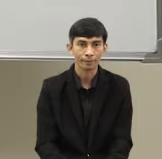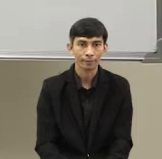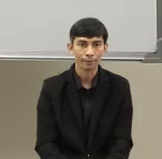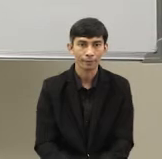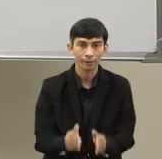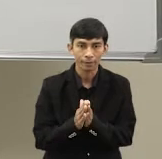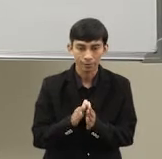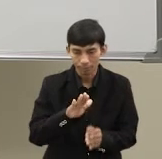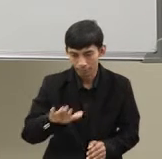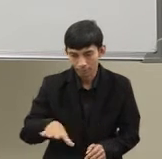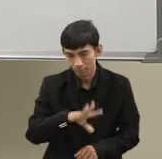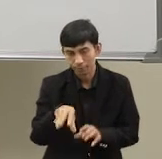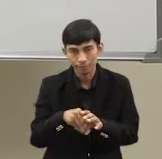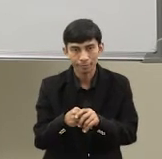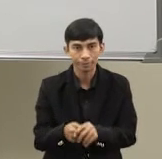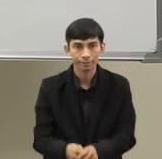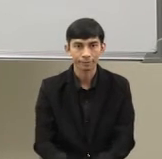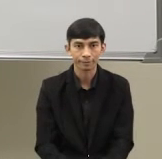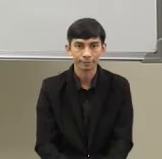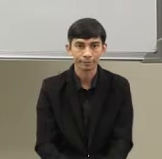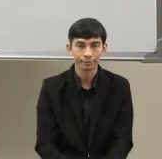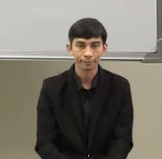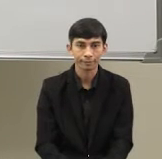con con tiếng ngọc nè chà